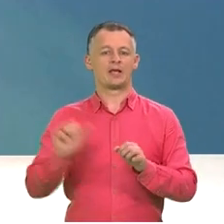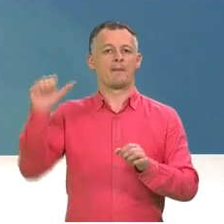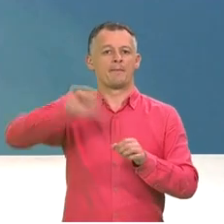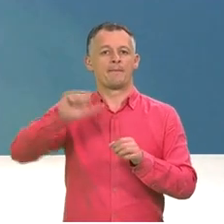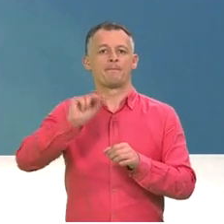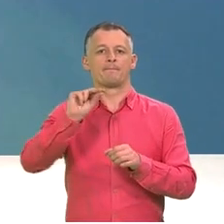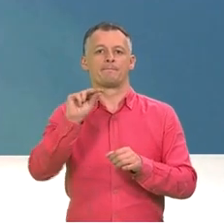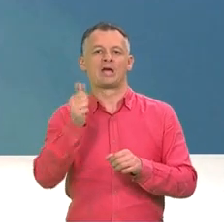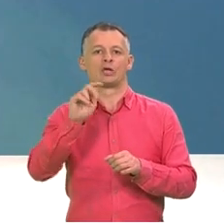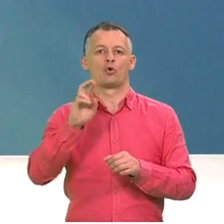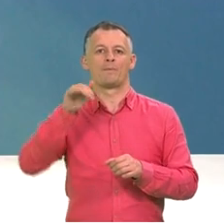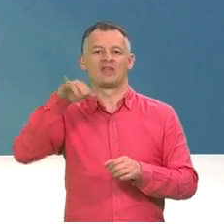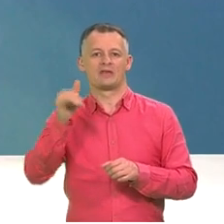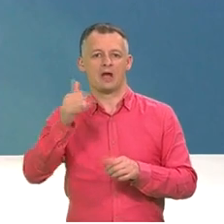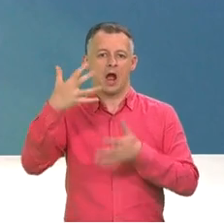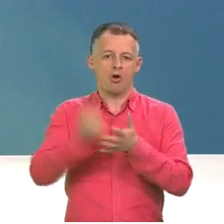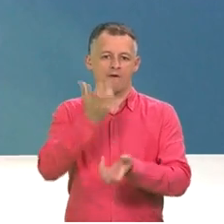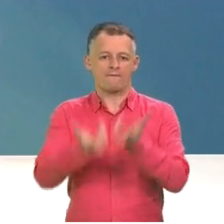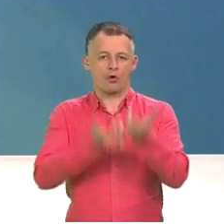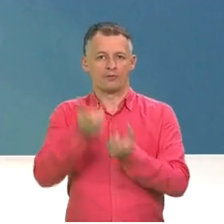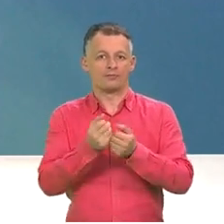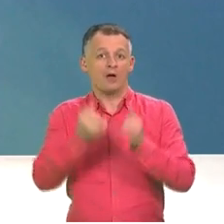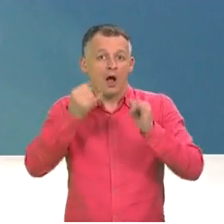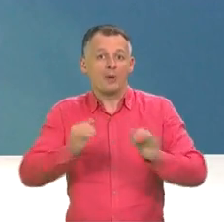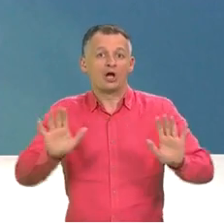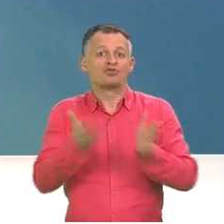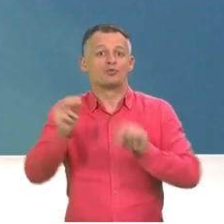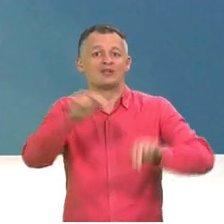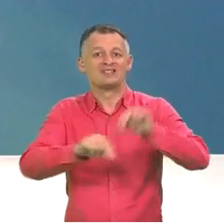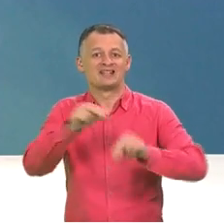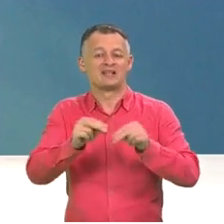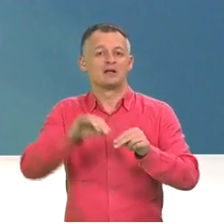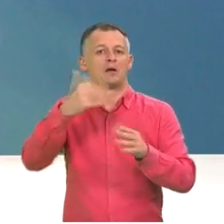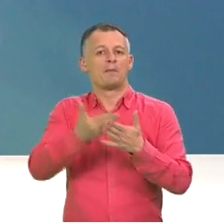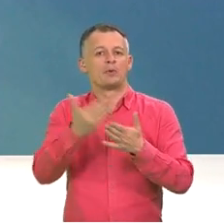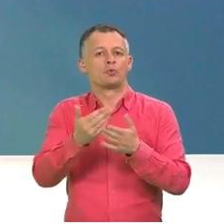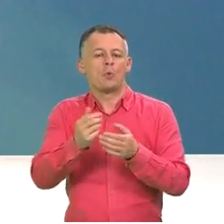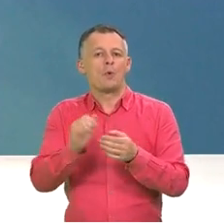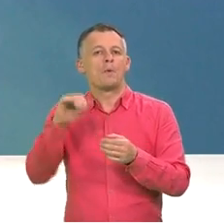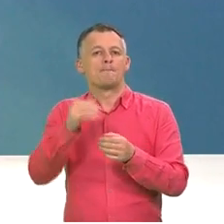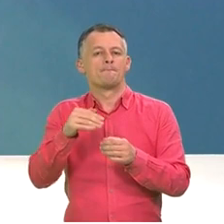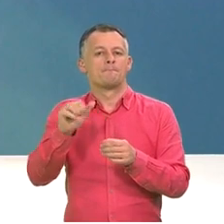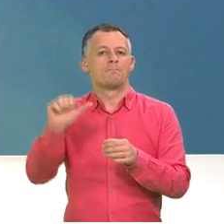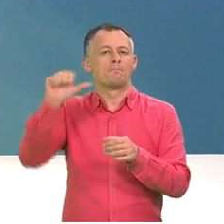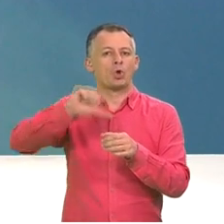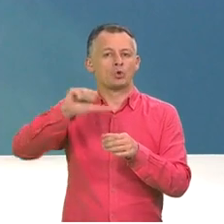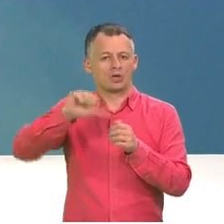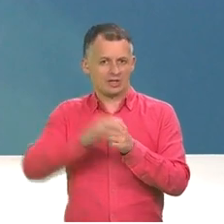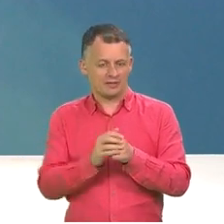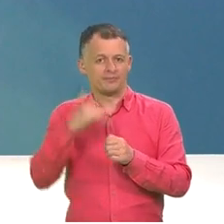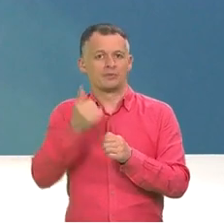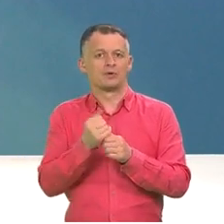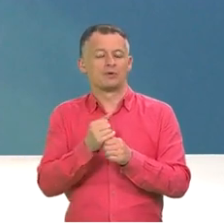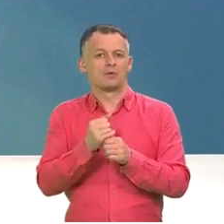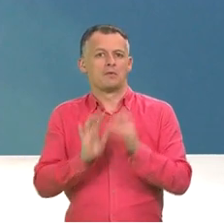Rafineria Petromidia a luat foc din nou. De această dată, incendiul a izbucnit la instalația de distilare a motorinei. Un fum gros s-a ridicat pe cer și a